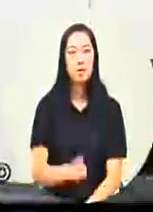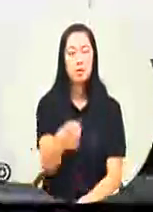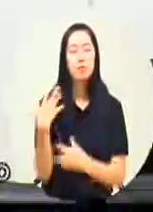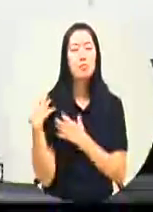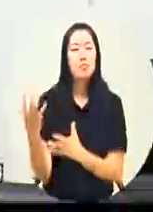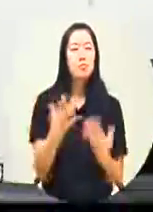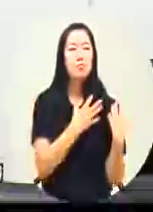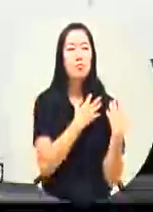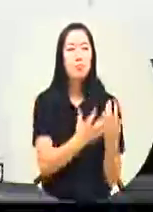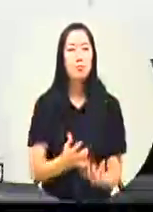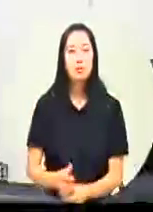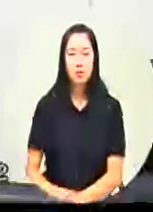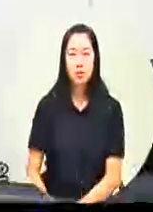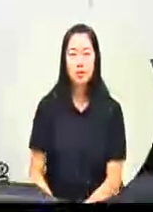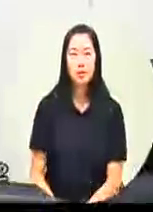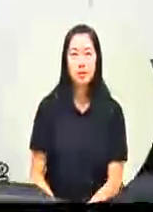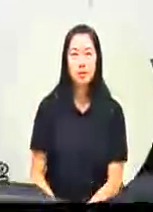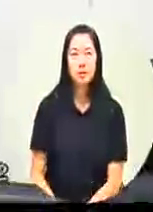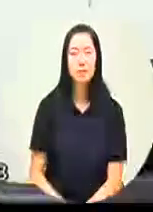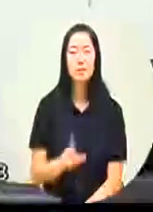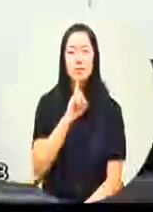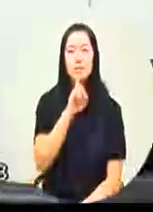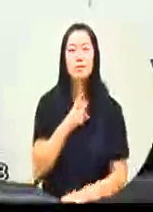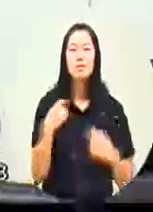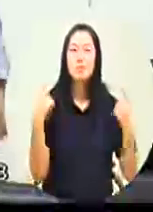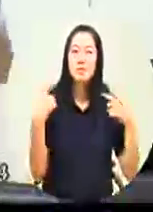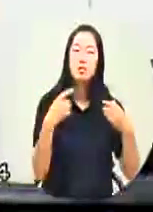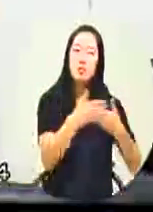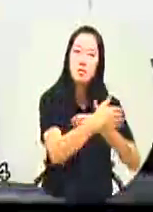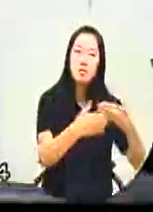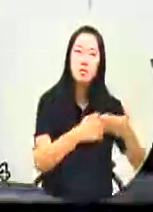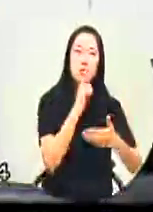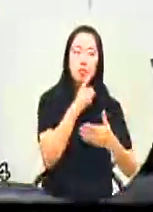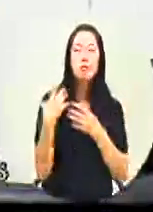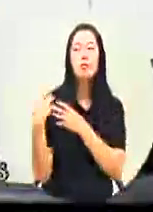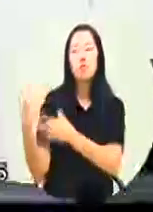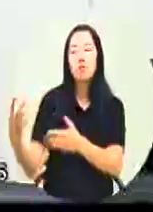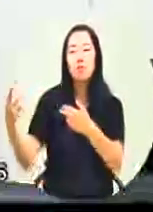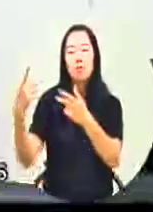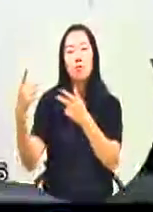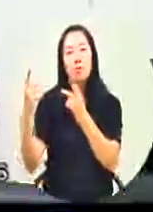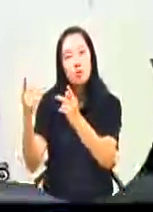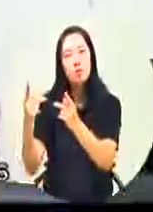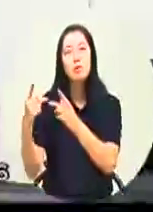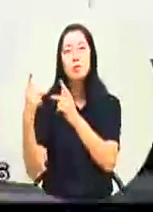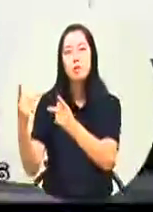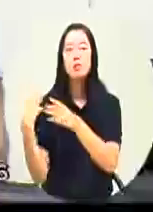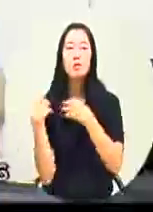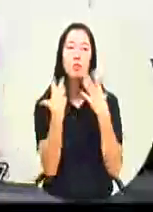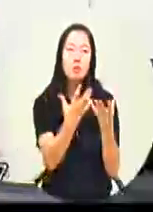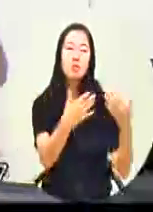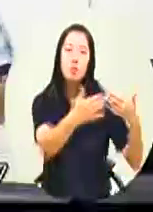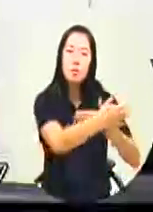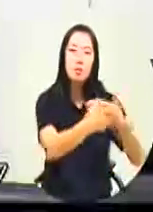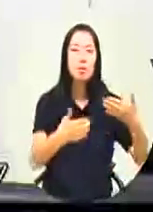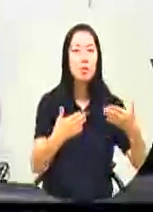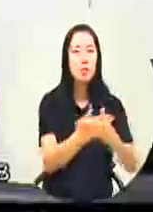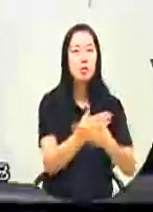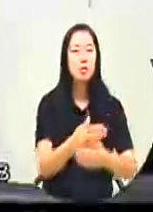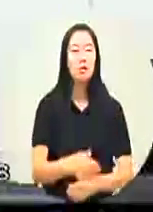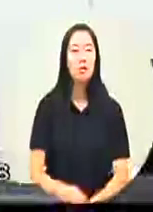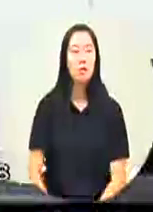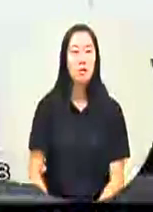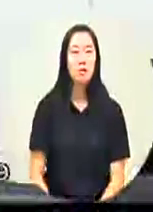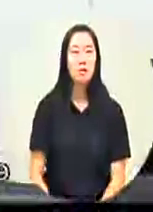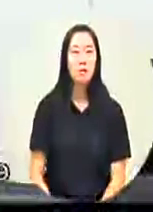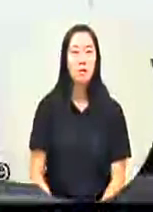去，哦，交通的说捷运的，捷运的说那是交通的啊，然后或是这个什么观光的说那也是交通的，不